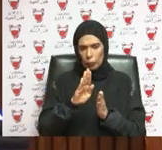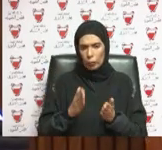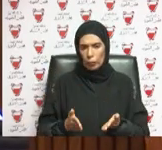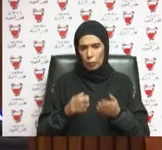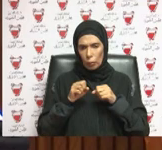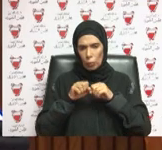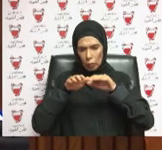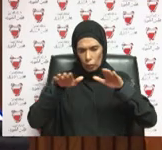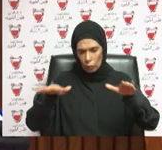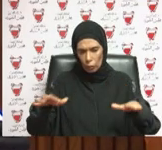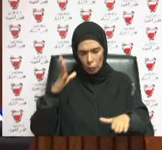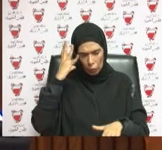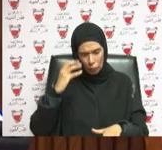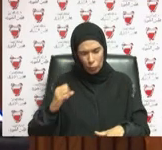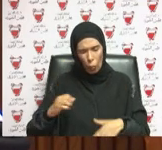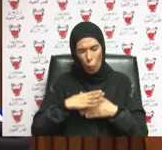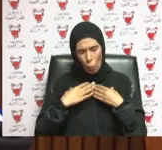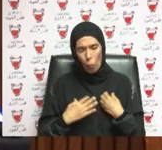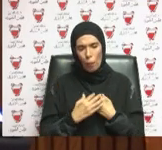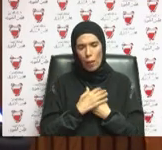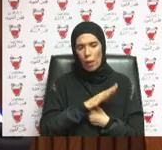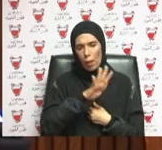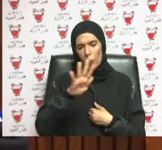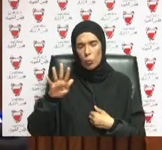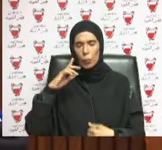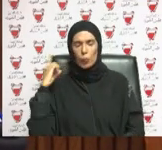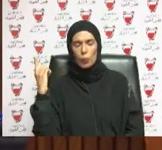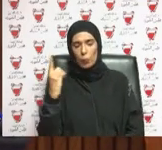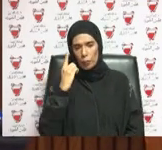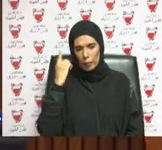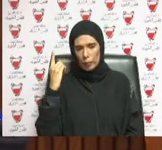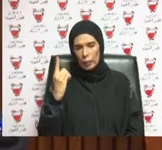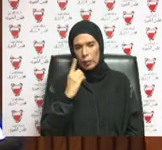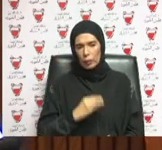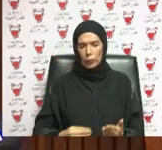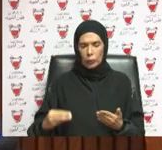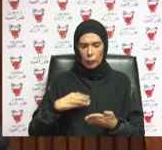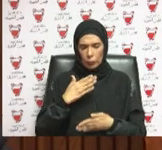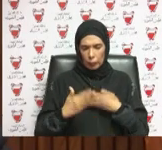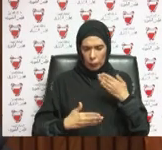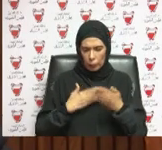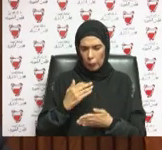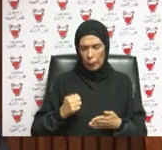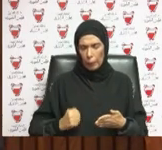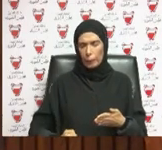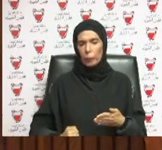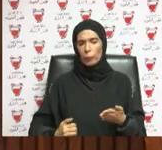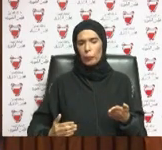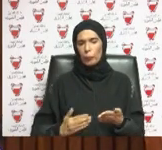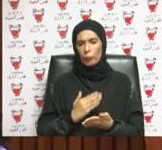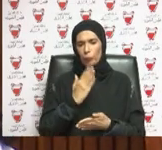قيم التسامح والمحبة والود بين شعوب العالم، وفي تعزيز علاقة البحرين الخارجية